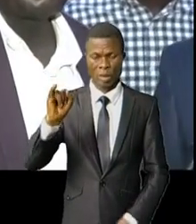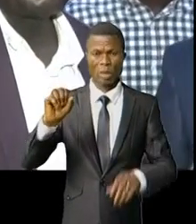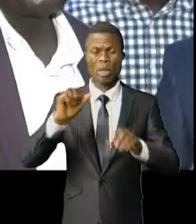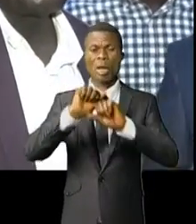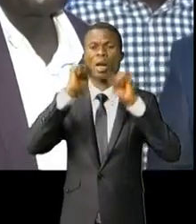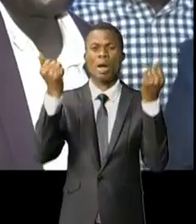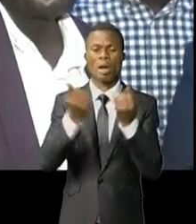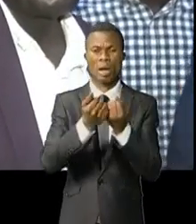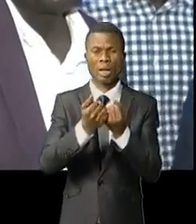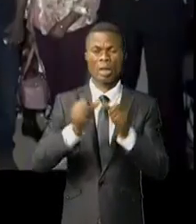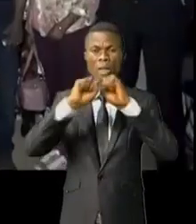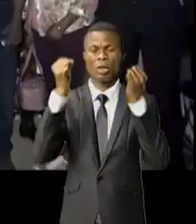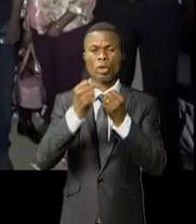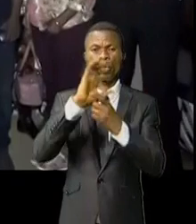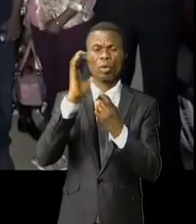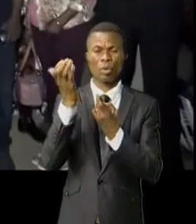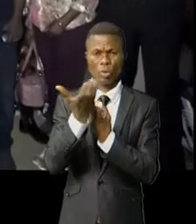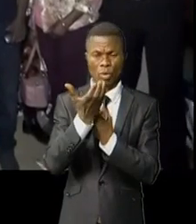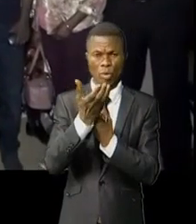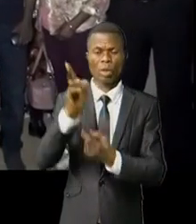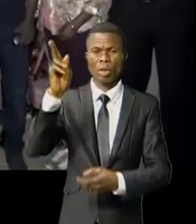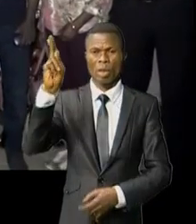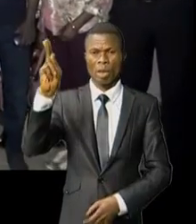l'association socioculturelle Sakwa et Bakaonde,